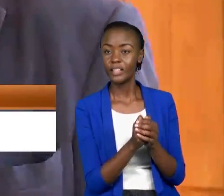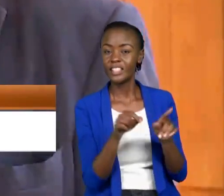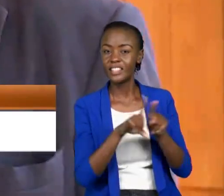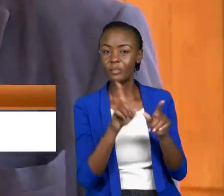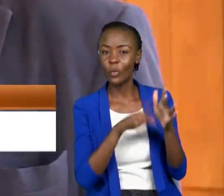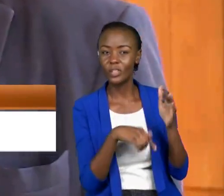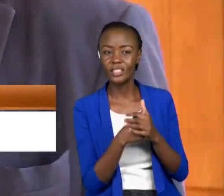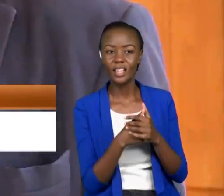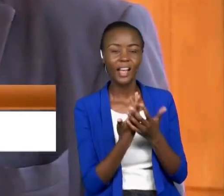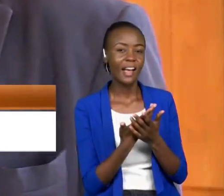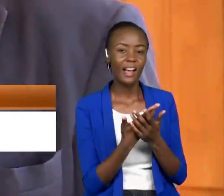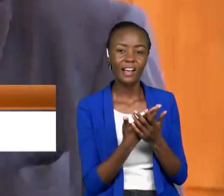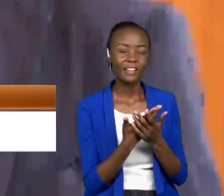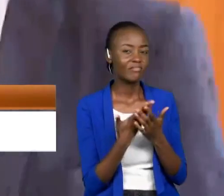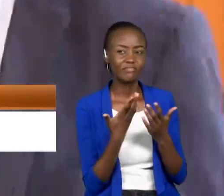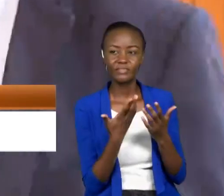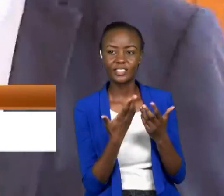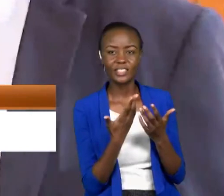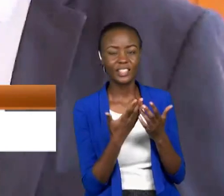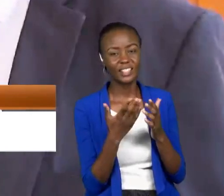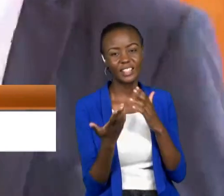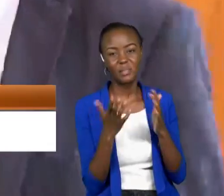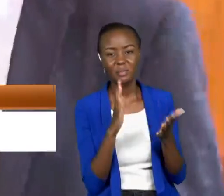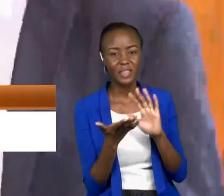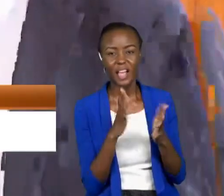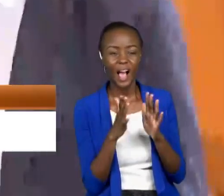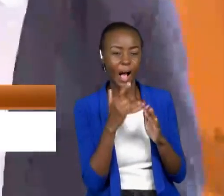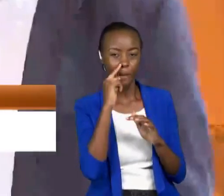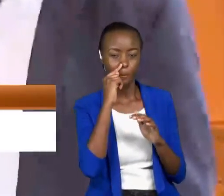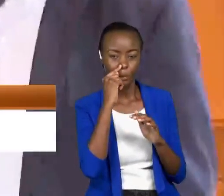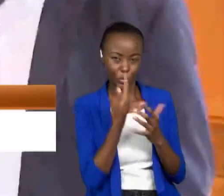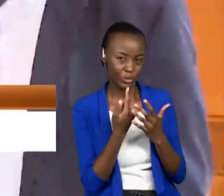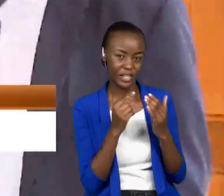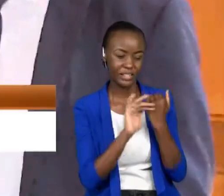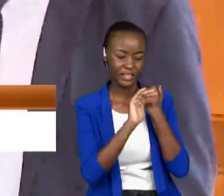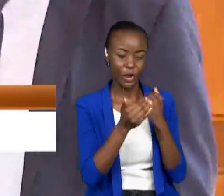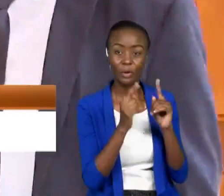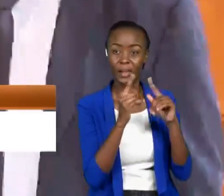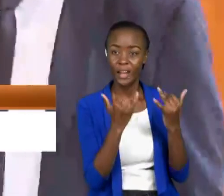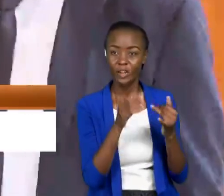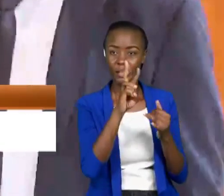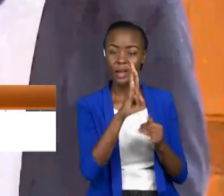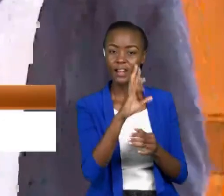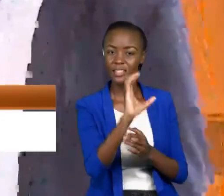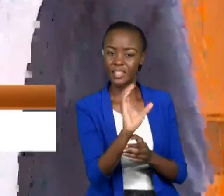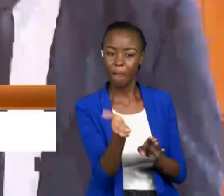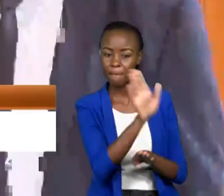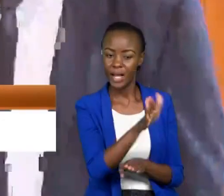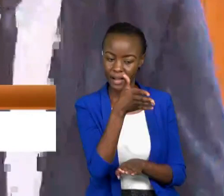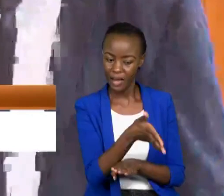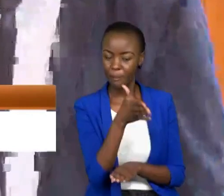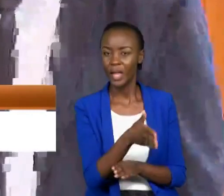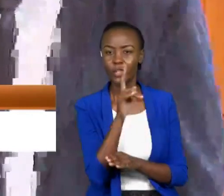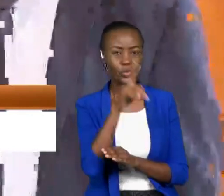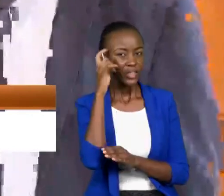town. Yes. Kwa sababu watu wako wanaimanya sana, lakini sasa mashindano ya magari almaarufu WRC imerejea papa hapa.